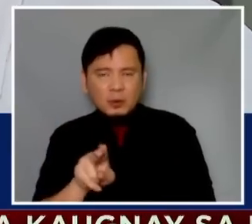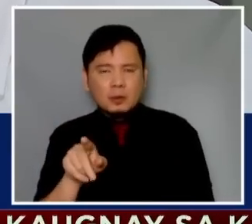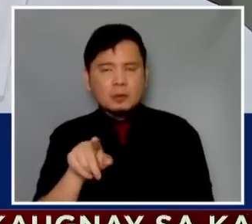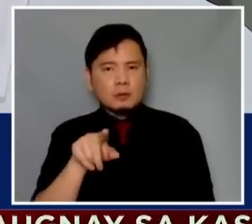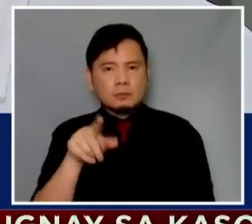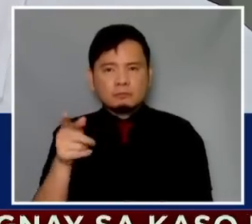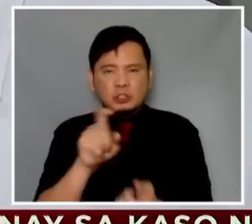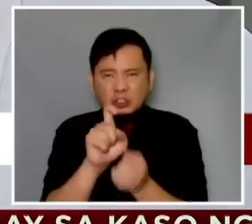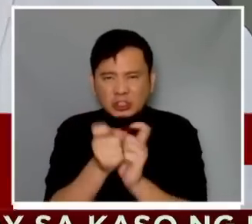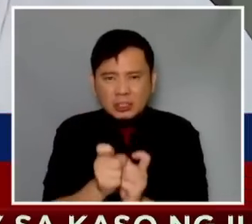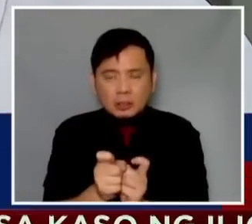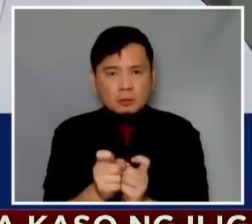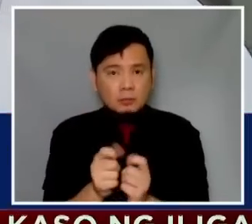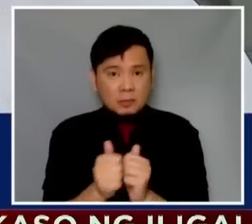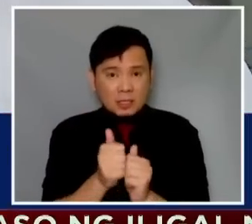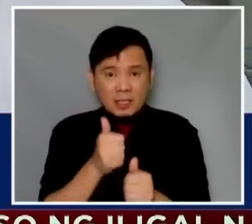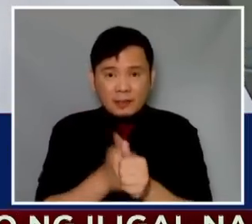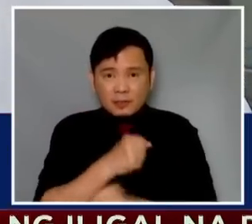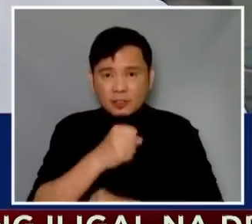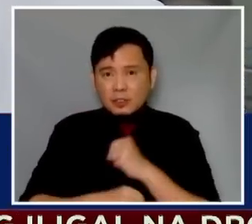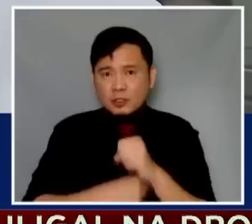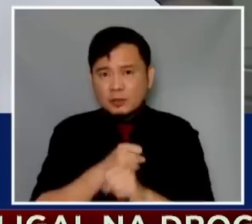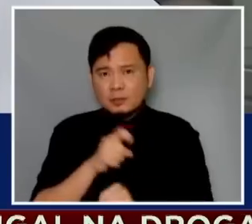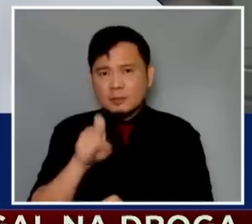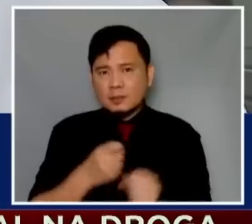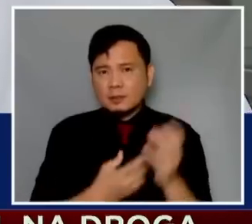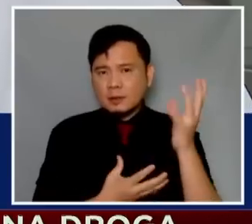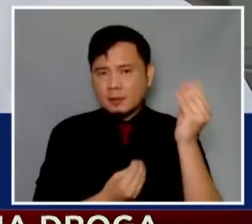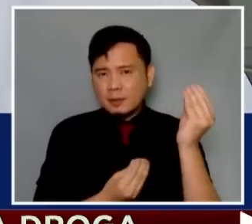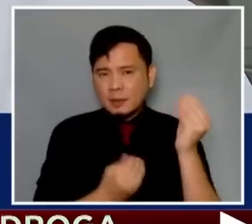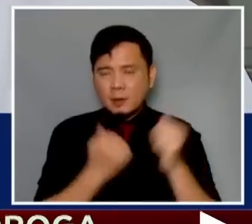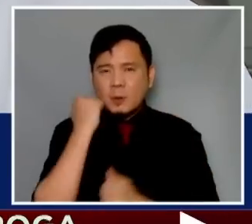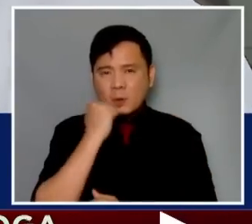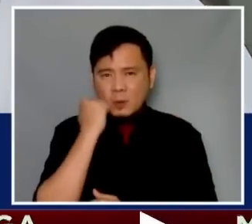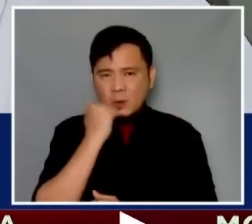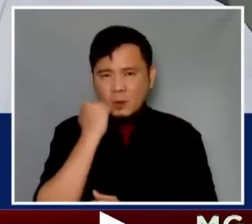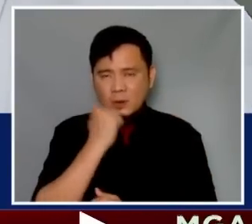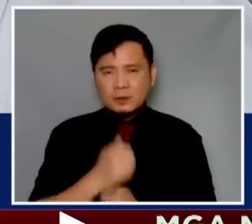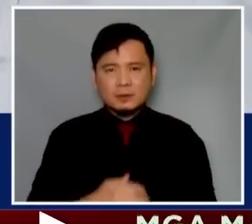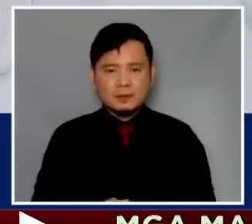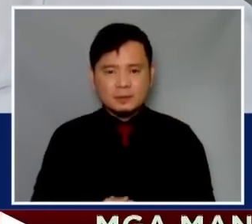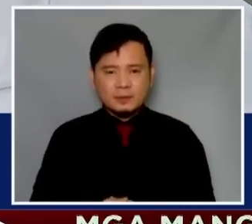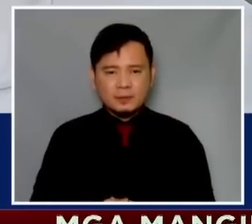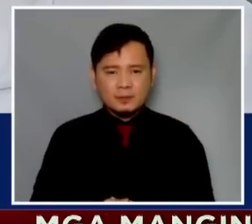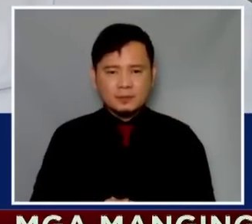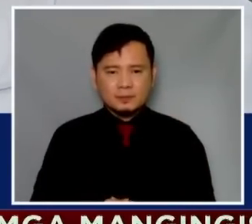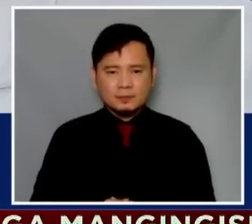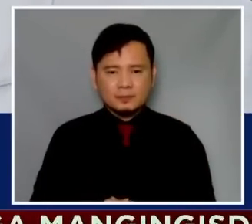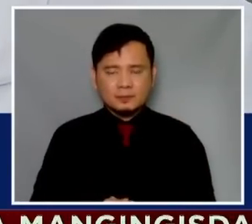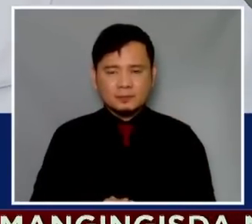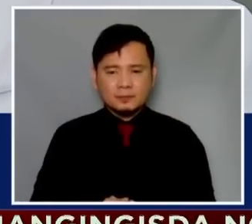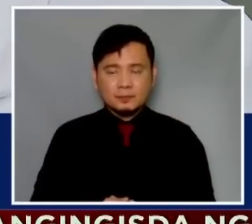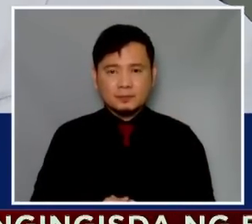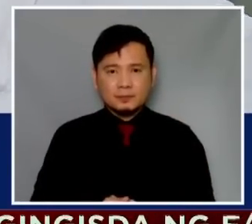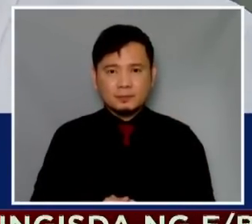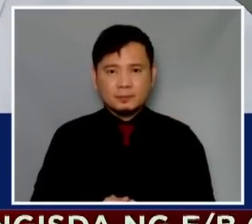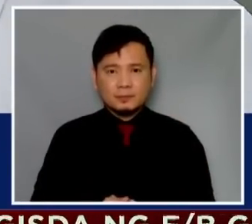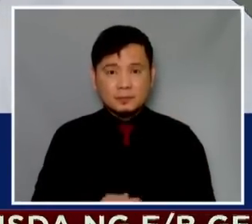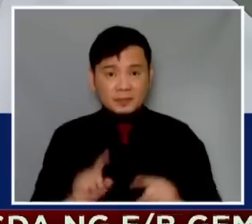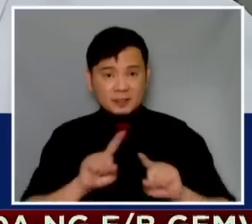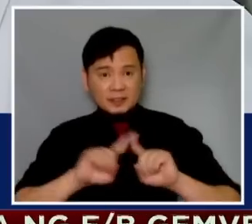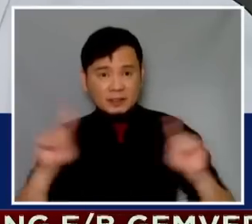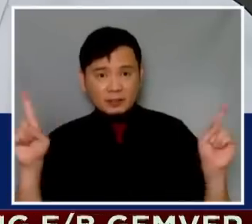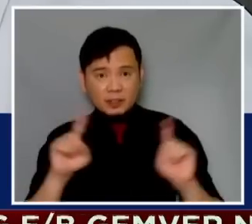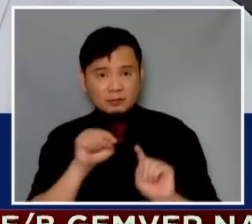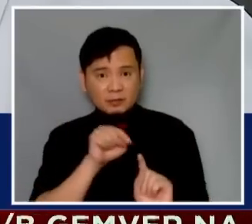year updated yung protection natin against flu. So kung iba yung strain na ngayon, so it will not protect